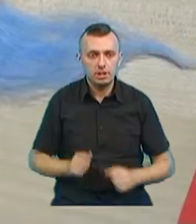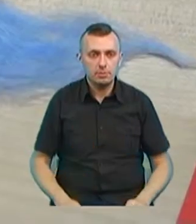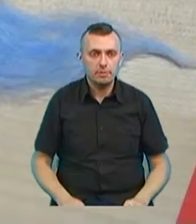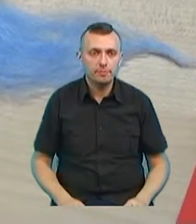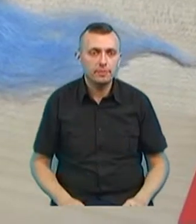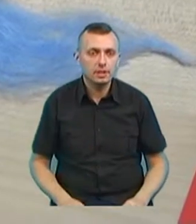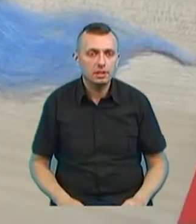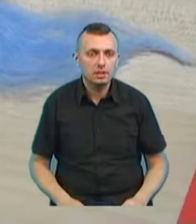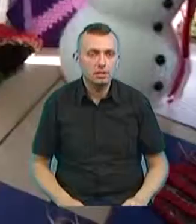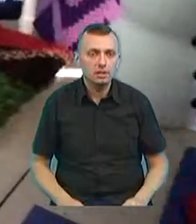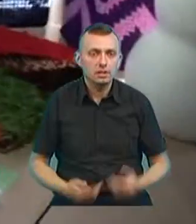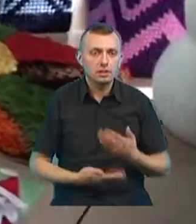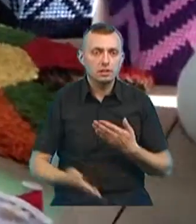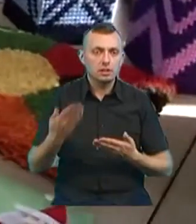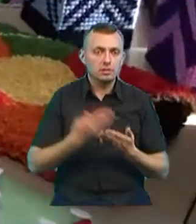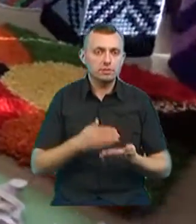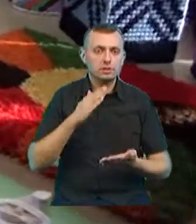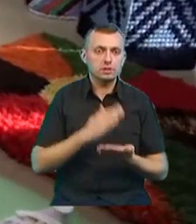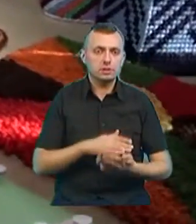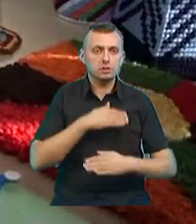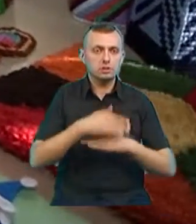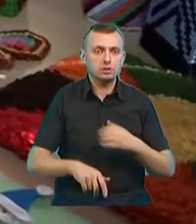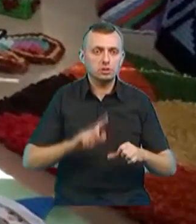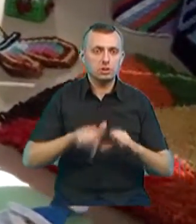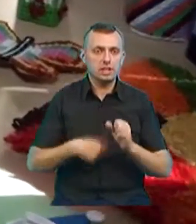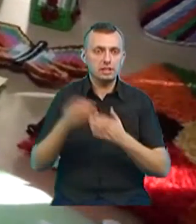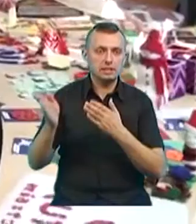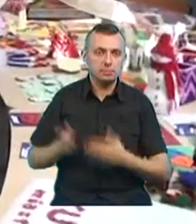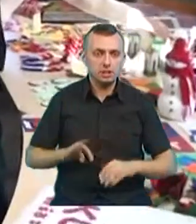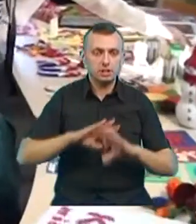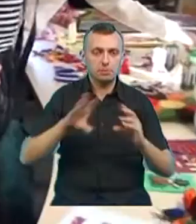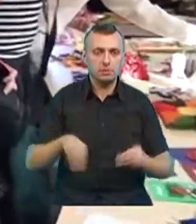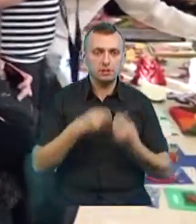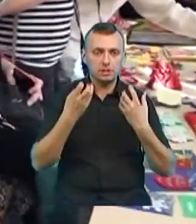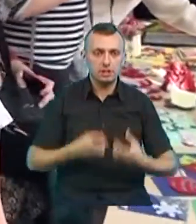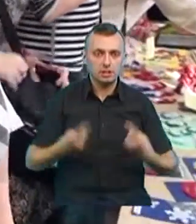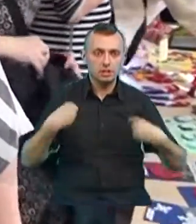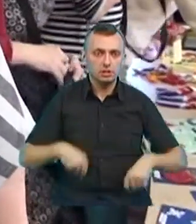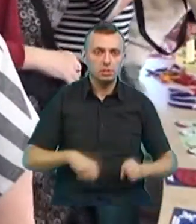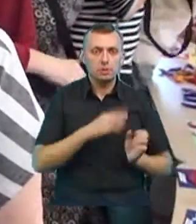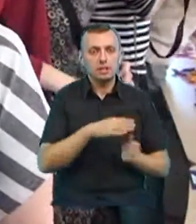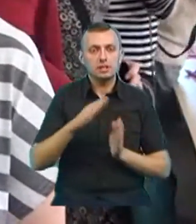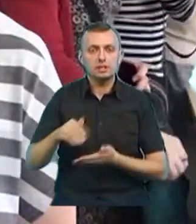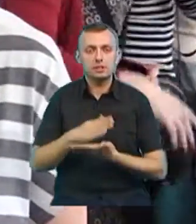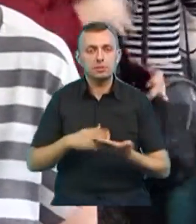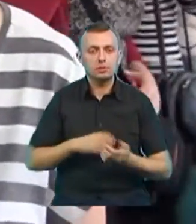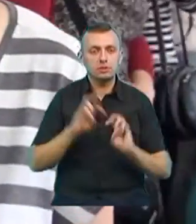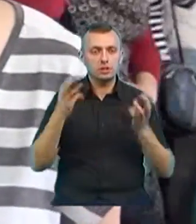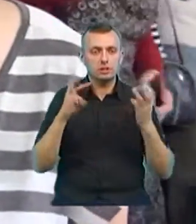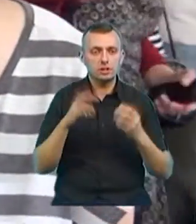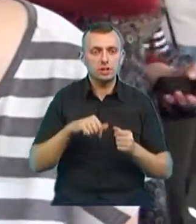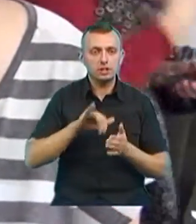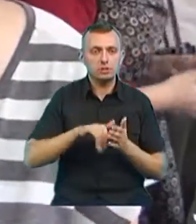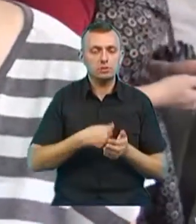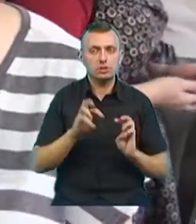tworzenia miniaturowych perełek rękodzieła jeszcze został. W związku z tym to nie koniec akcji. Zapraszamy. Wniosek